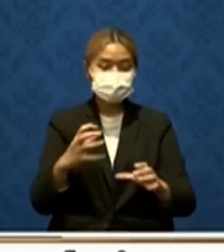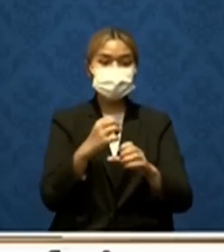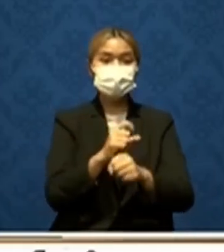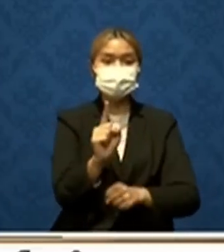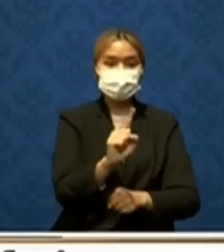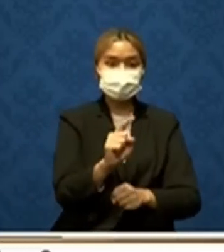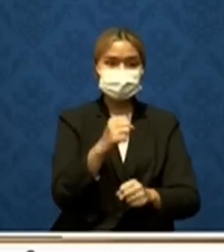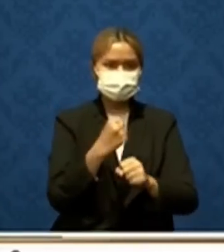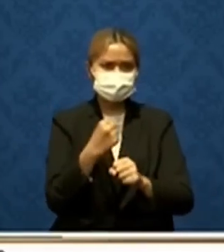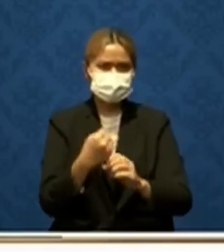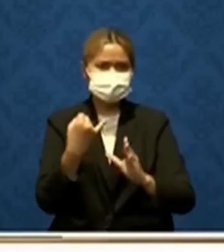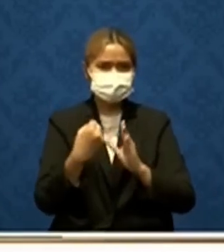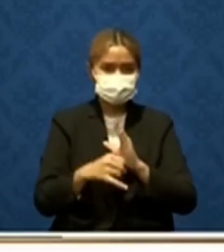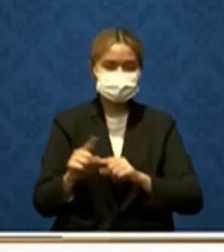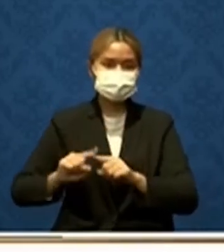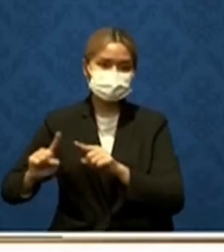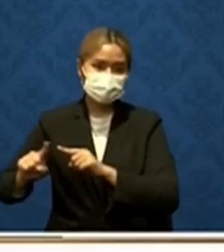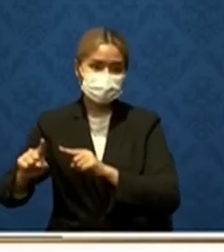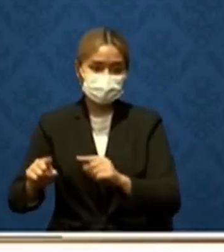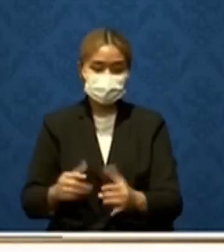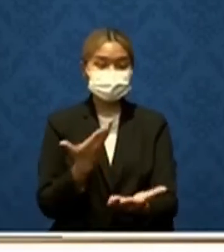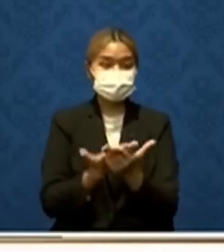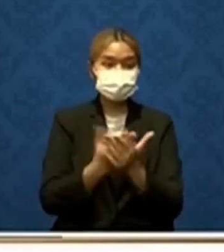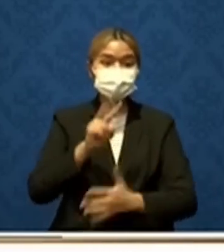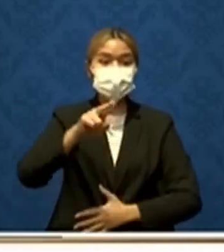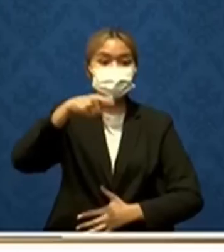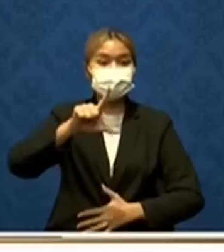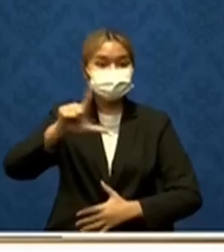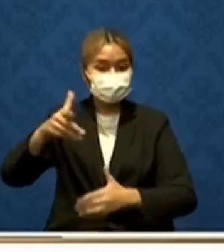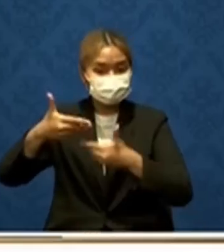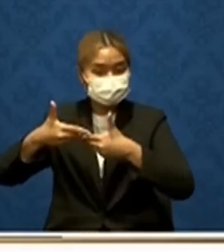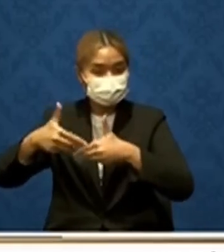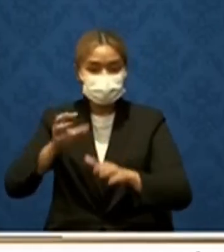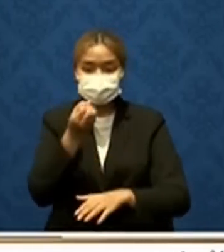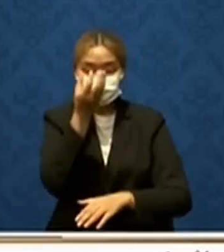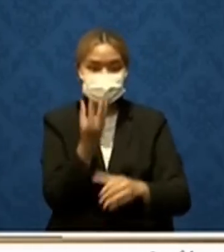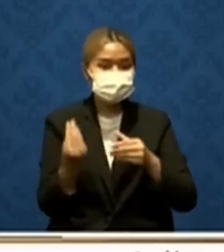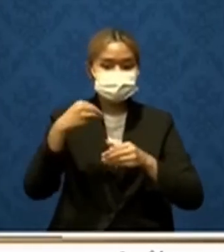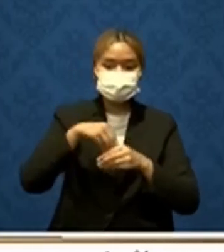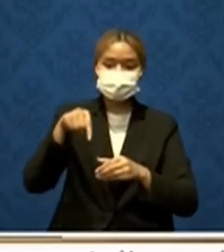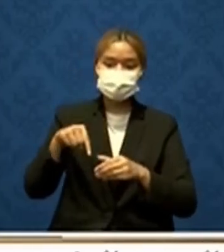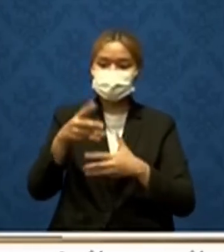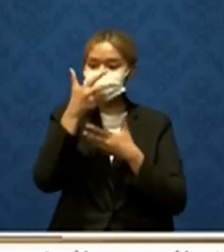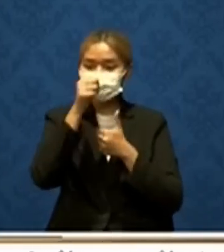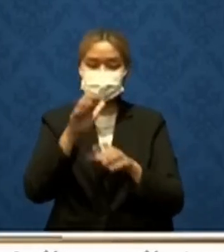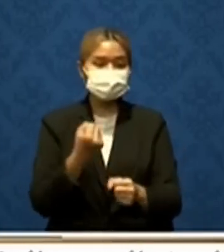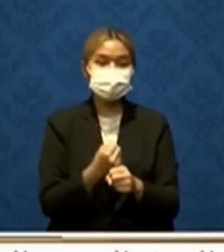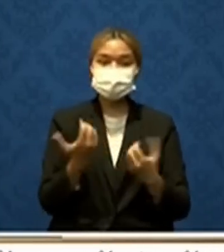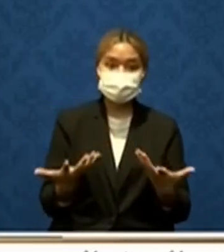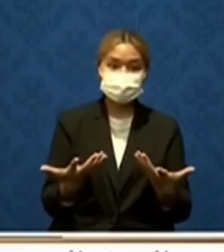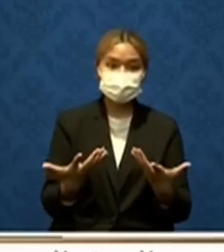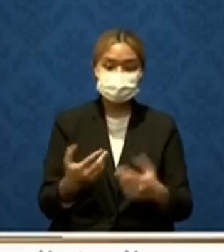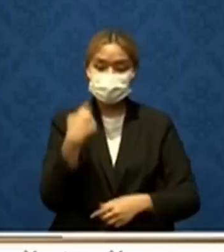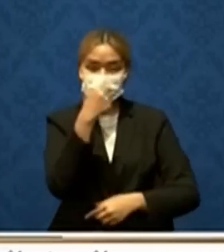ใช่ไม่มีความคืบหน้าปล่อยให้เงินสองพันล้านบาทกับดอกไม่มีอนาคตไม่รู้ใครจะต้องเป็นผู้ชดใช้